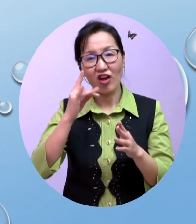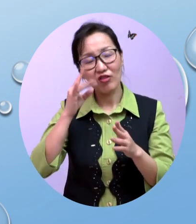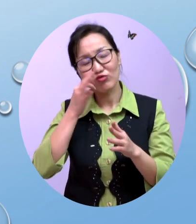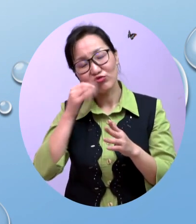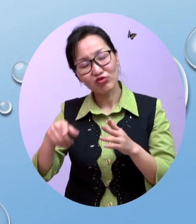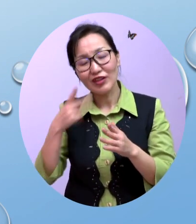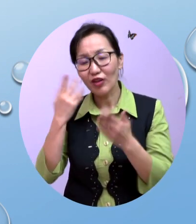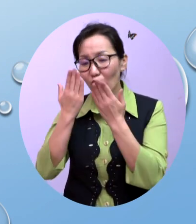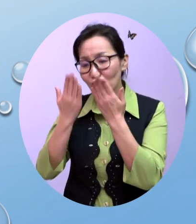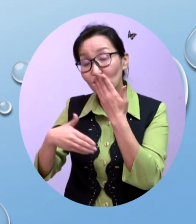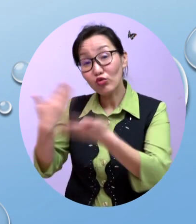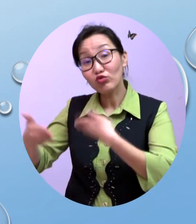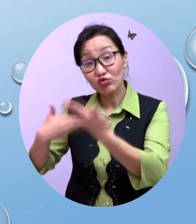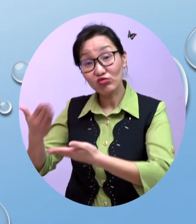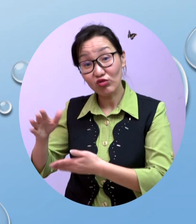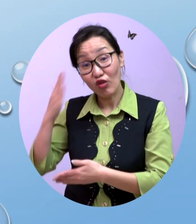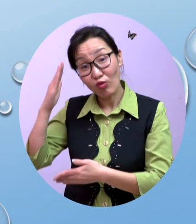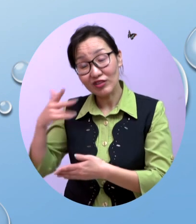уншиж өгдөг болжээ.